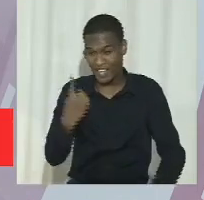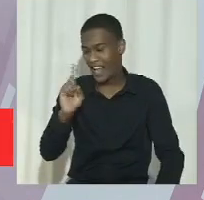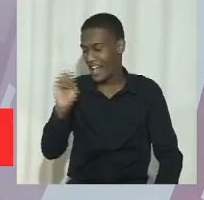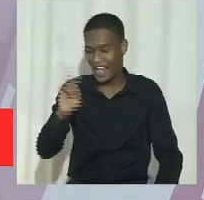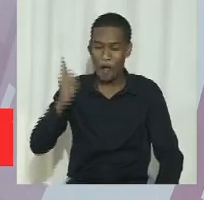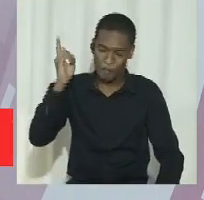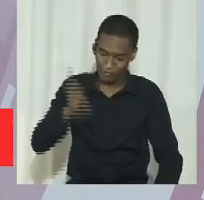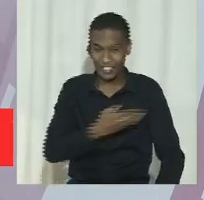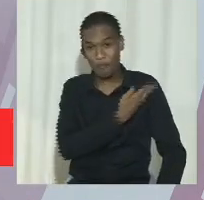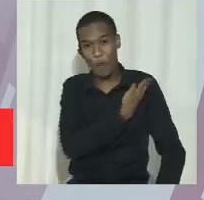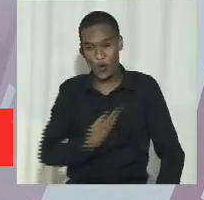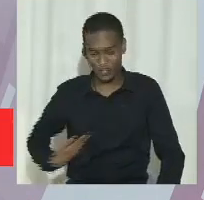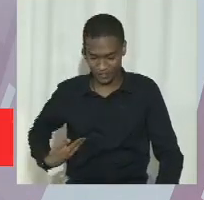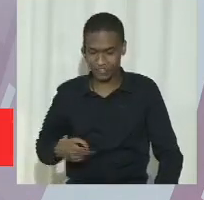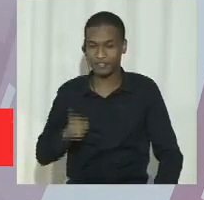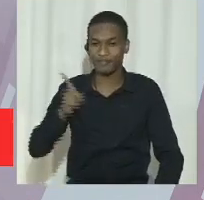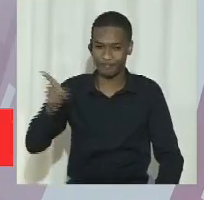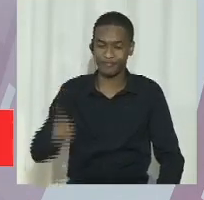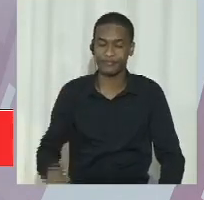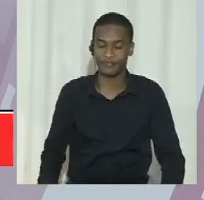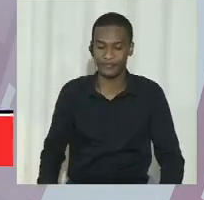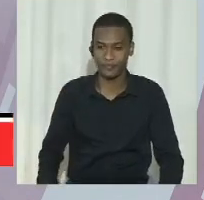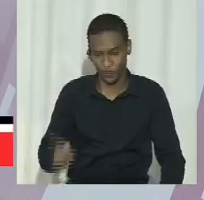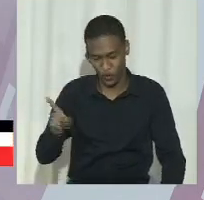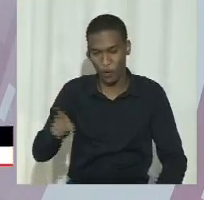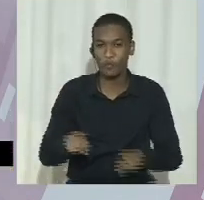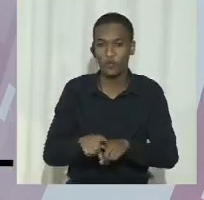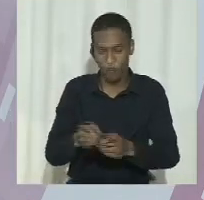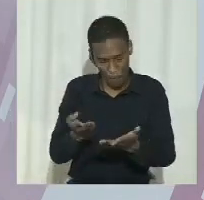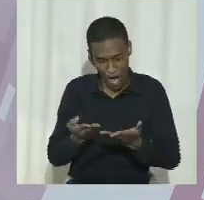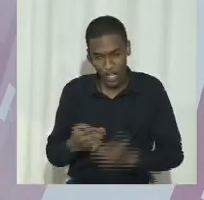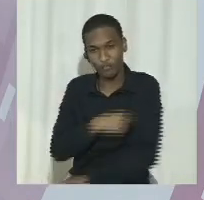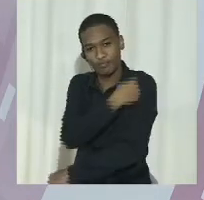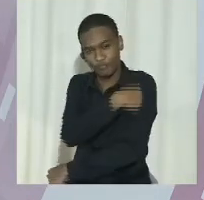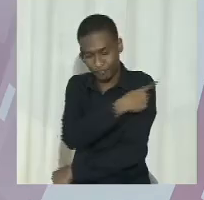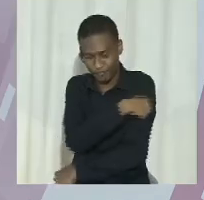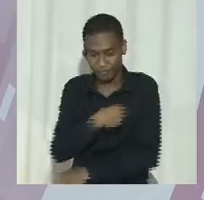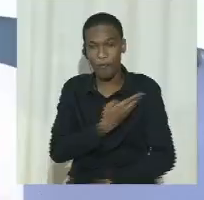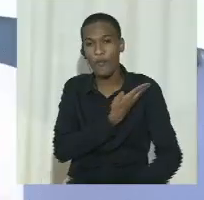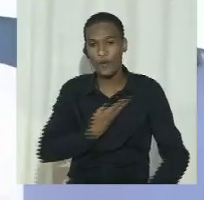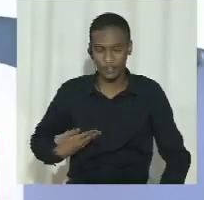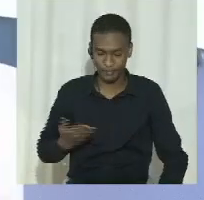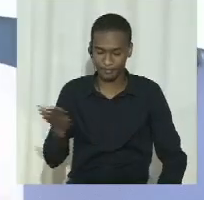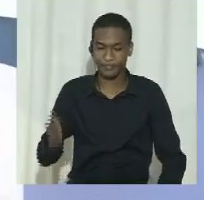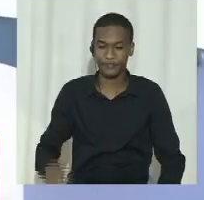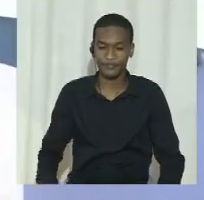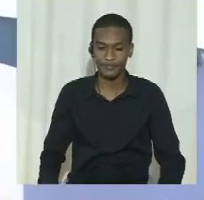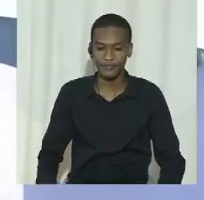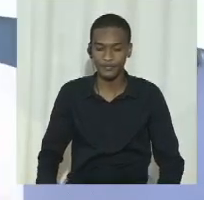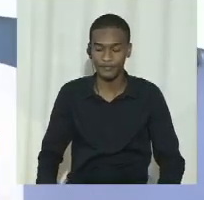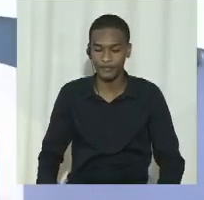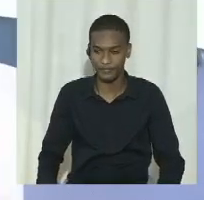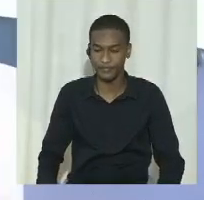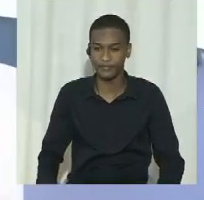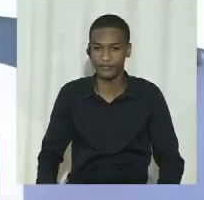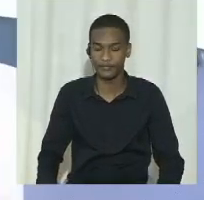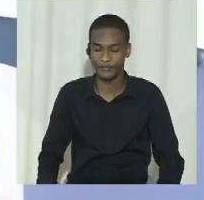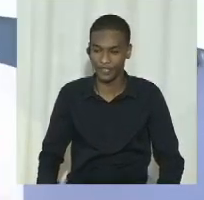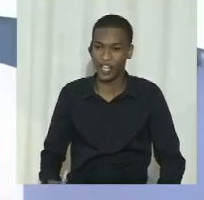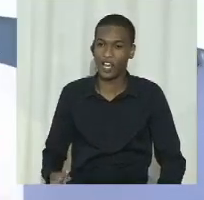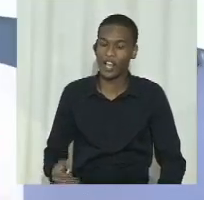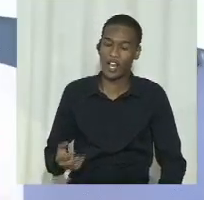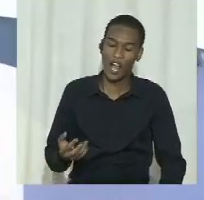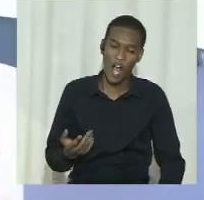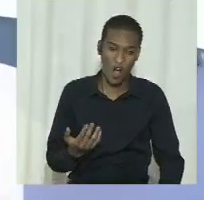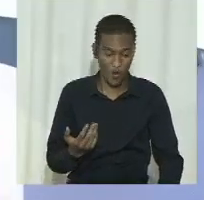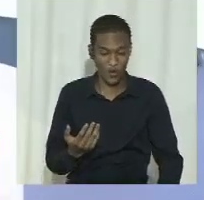ny mpitandry filaminana de ao anatin'izay isitraka ao anatin'izay ao anatin'izay fandaminana izay indrindra iverena